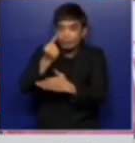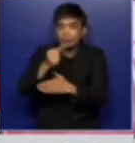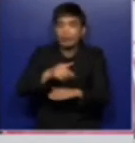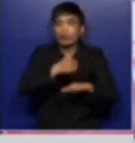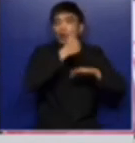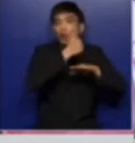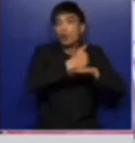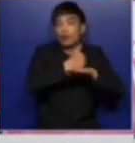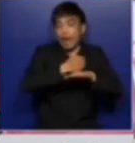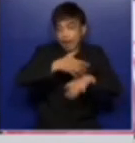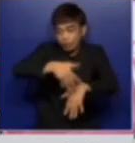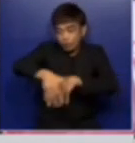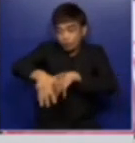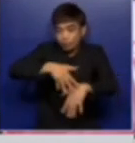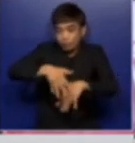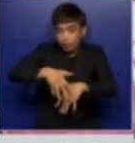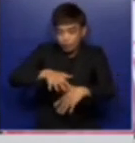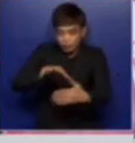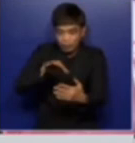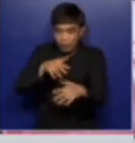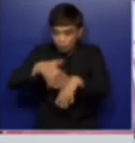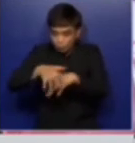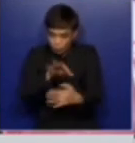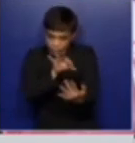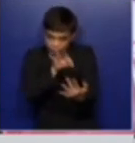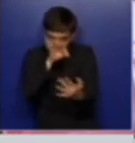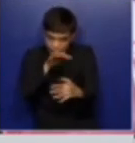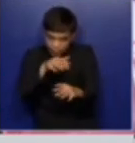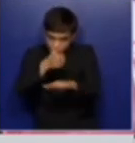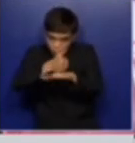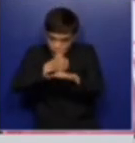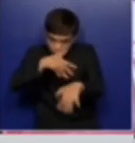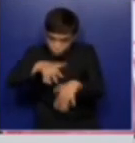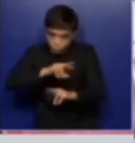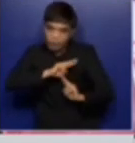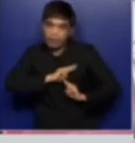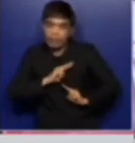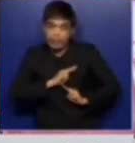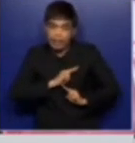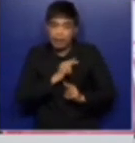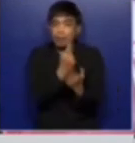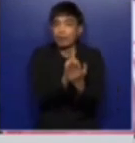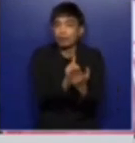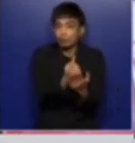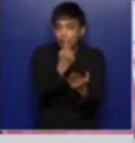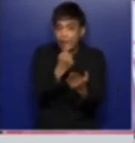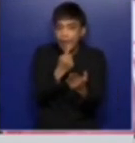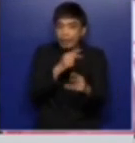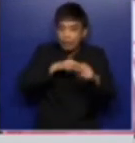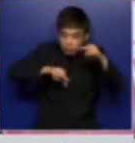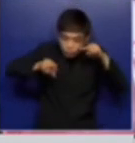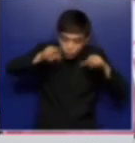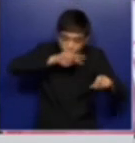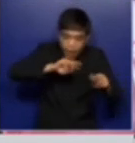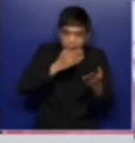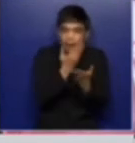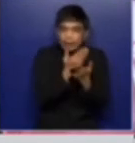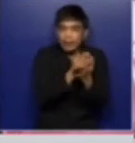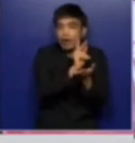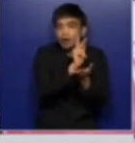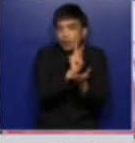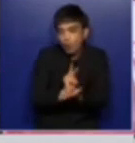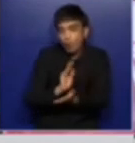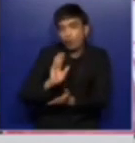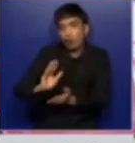ท้องถิ่นที่มาจากประชาชนจะได้เป็นตัวแทนประชาชนในการดูแลงบประมาณเงินกู้เ